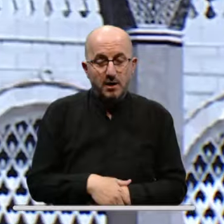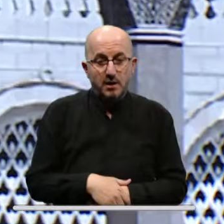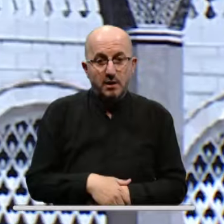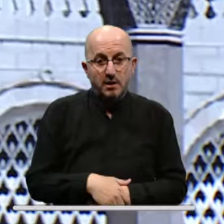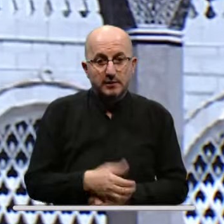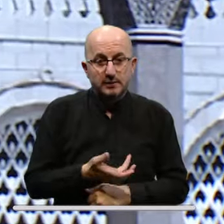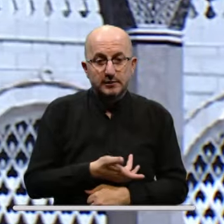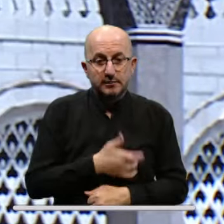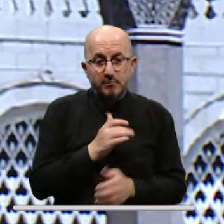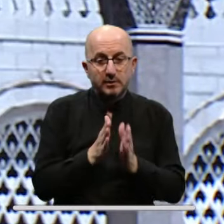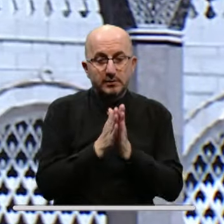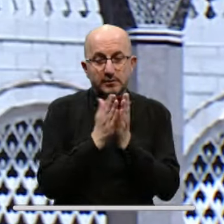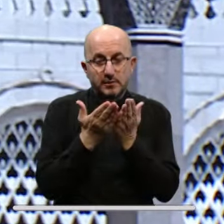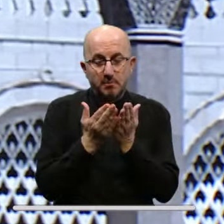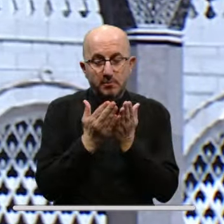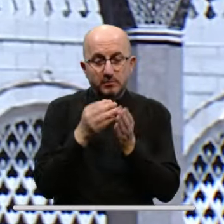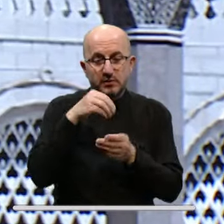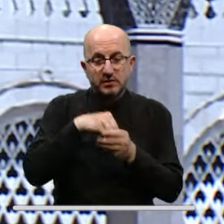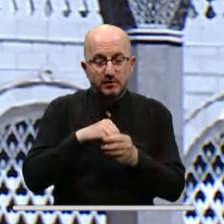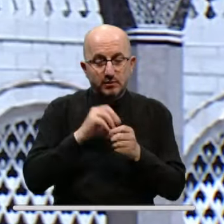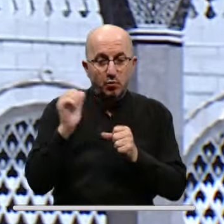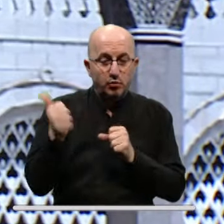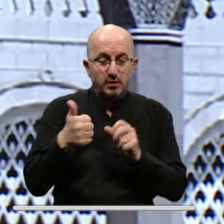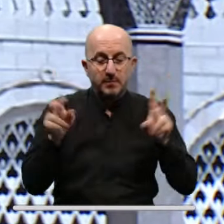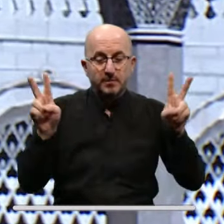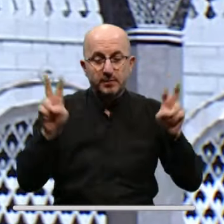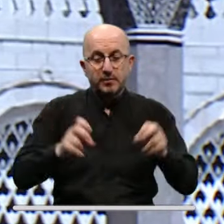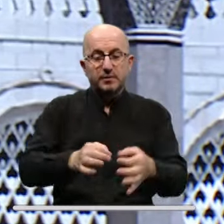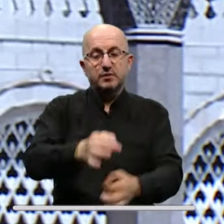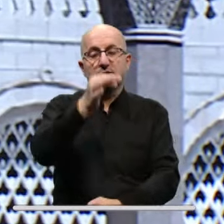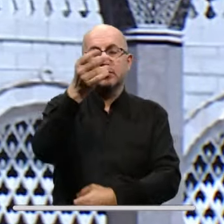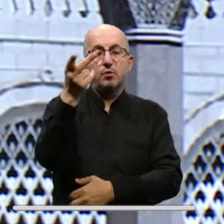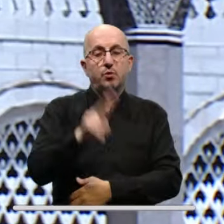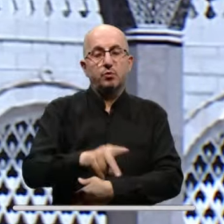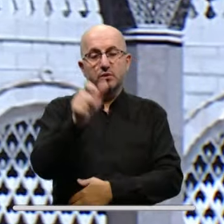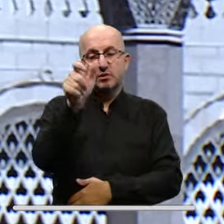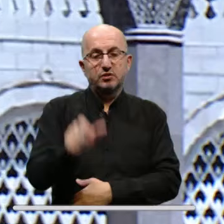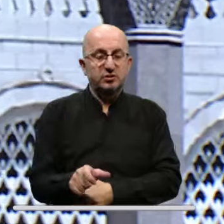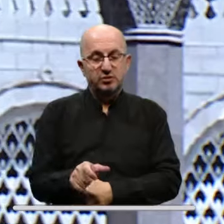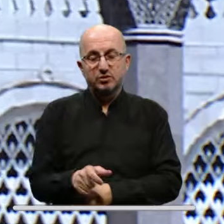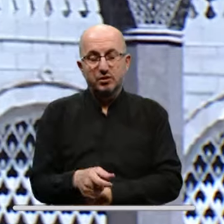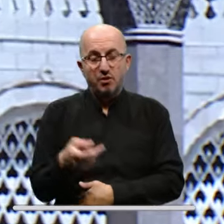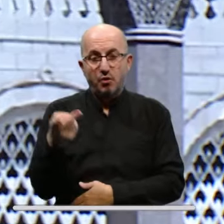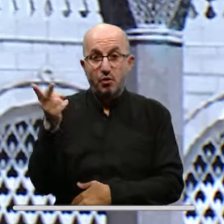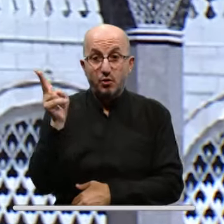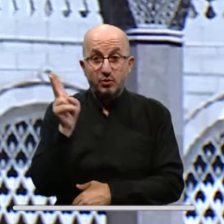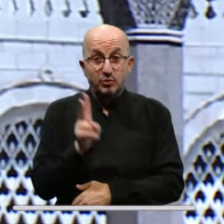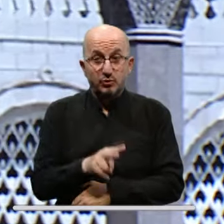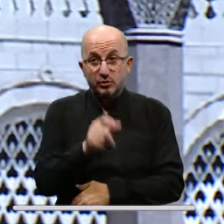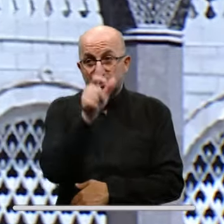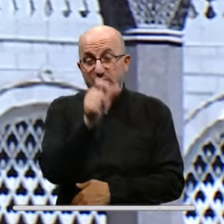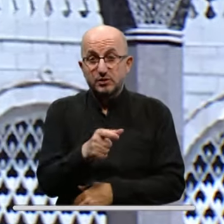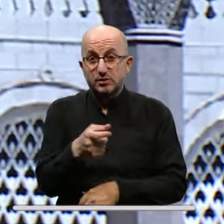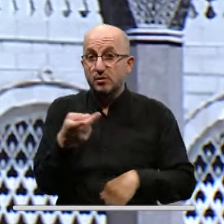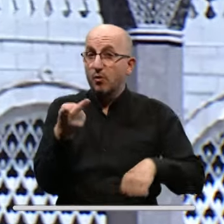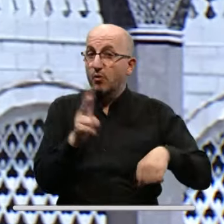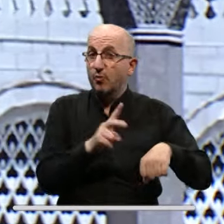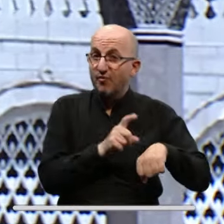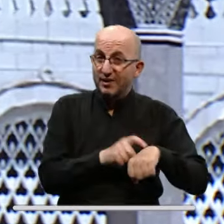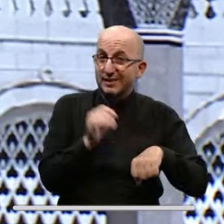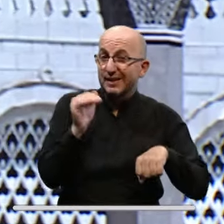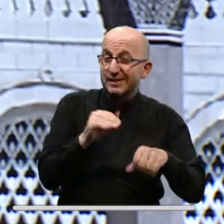önemli bir mevzudur bu. Yani birisini öldüren kişinin öldürdüğü kişi eceliyle mi ölmüştür yoksa bu adam mı